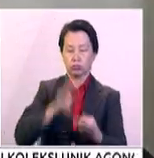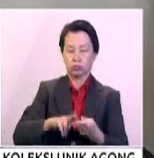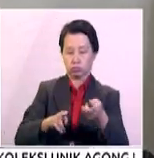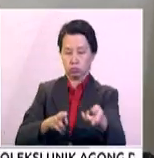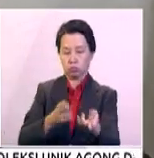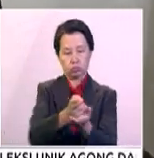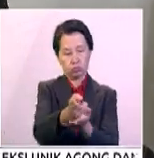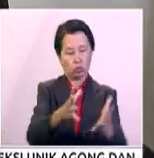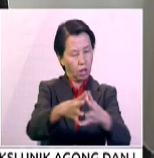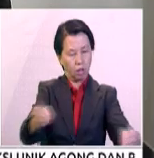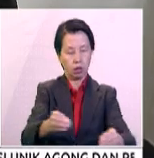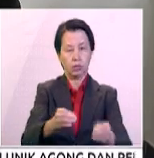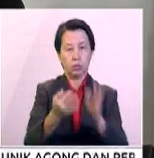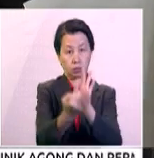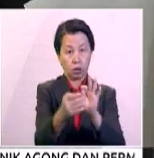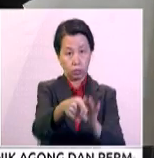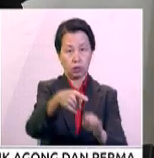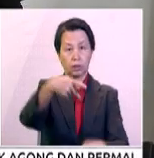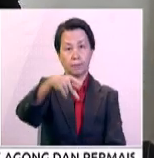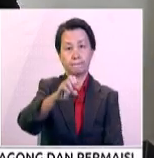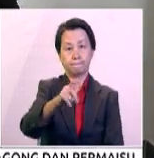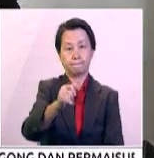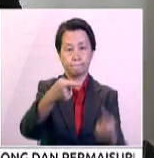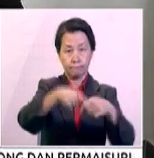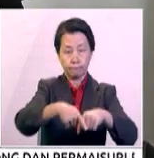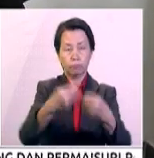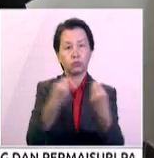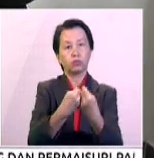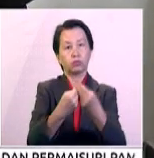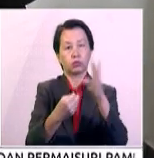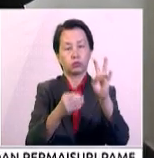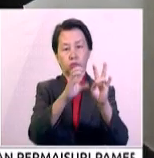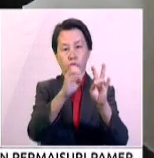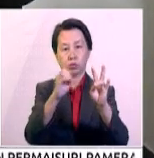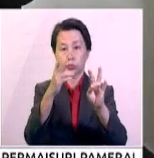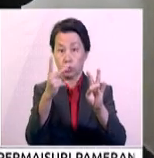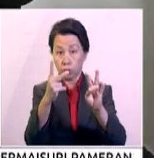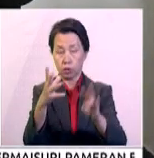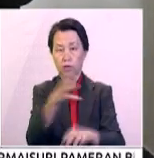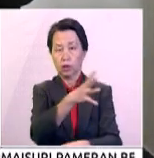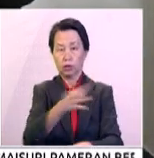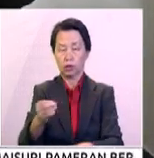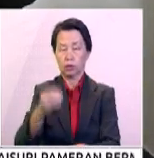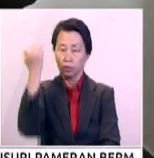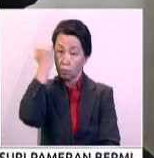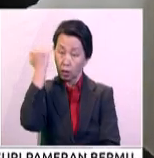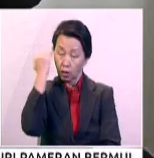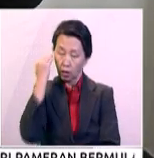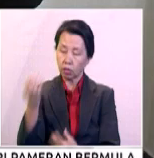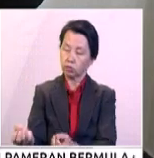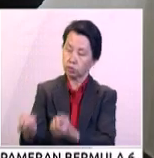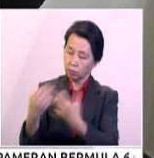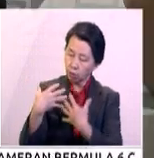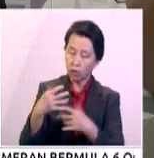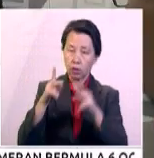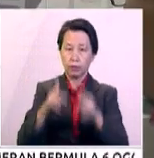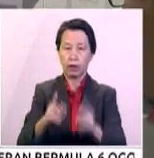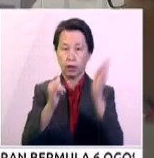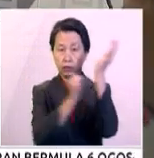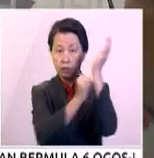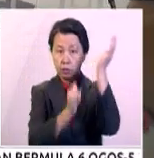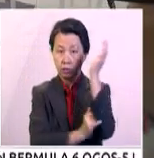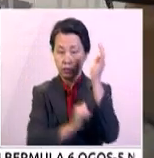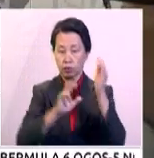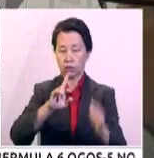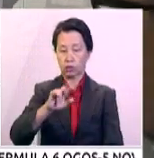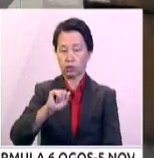sprm terhadap umno bahagian pekan berjumlah rm700,000 sementara itu Mahkamah dimaklumkan pihak yayasan Raha